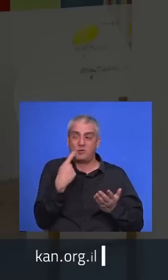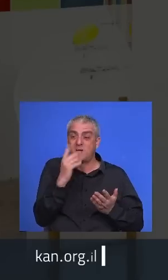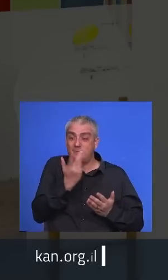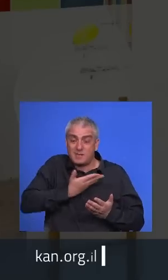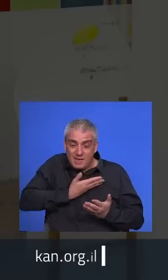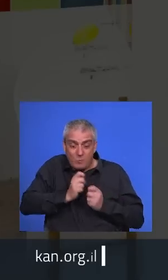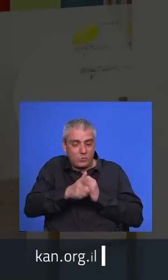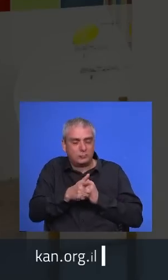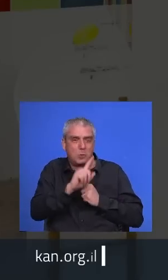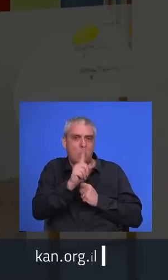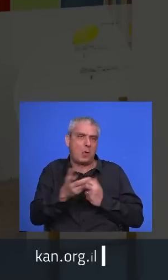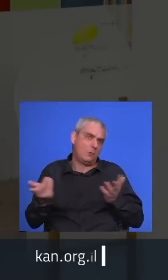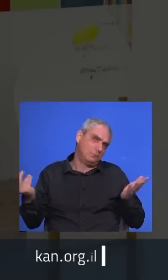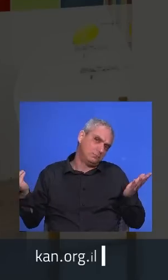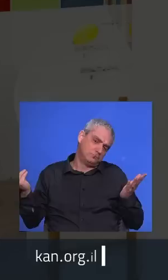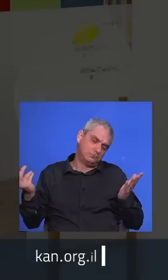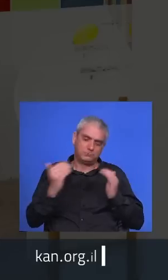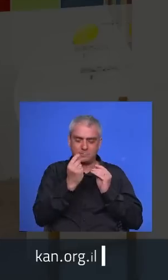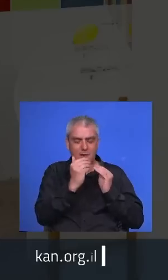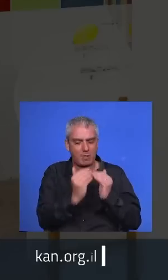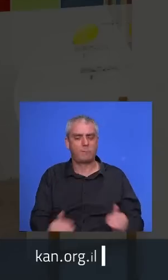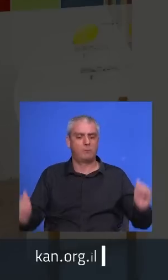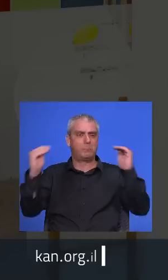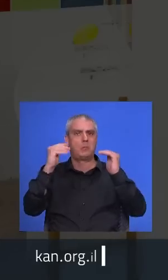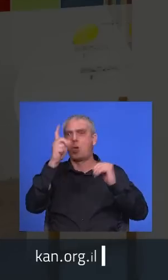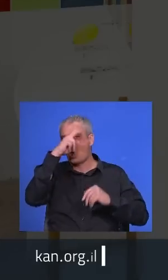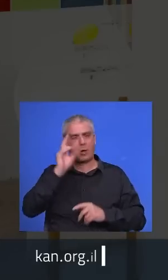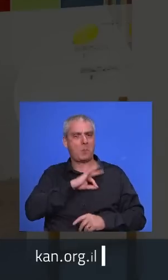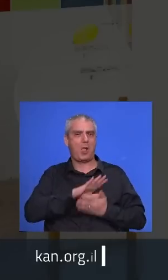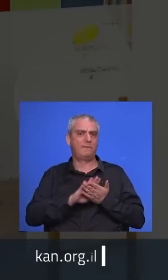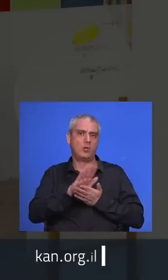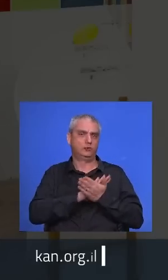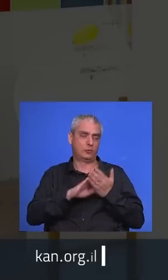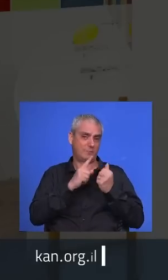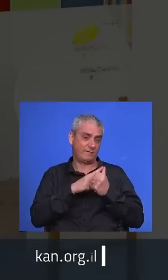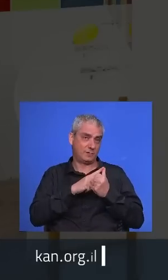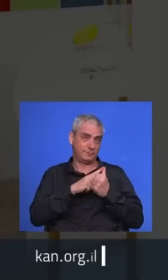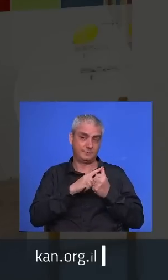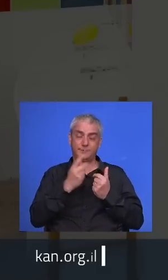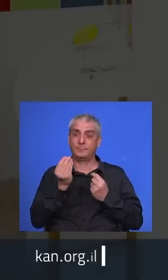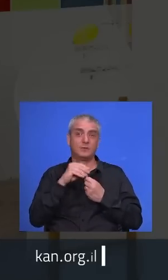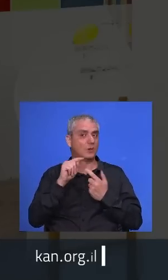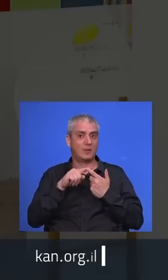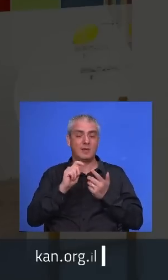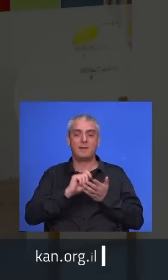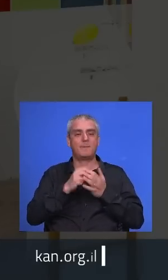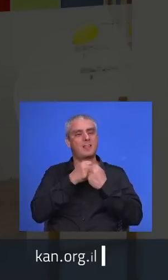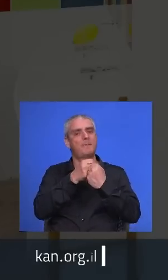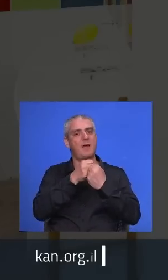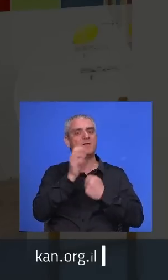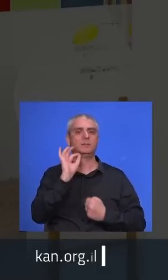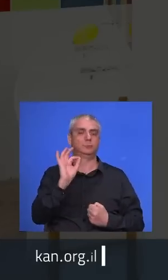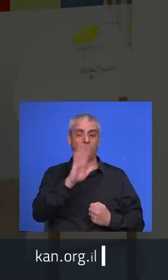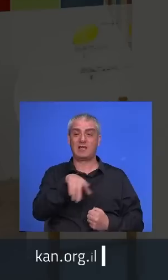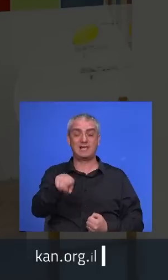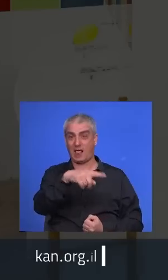התשלום הזה, יכול מאוד להיות שהם פשוט יעלו את המחיר ואז ההורים פשוט לא ירוויחו שום דבר. מעבר לזה, מטה המאבק למען